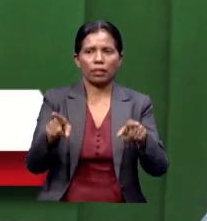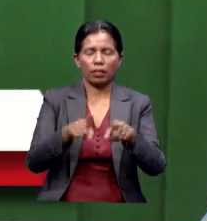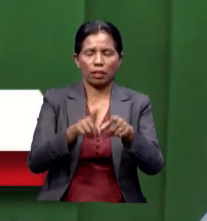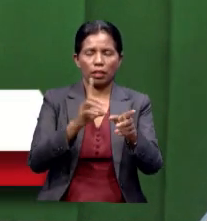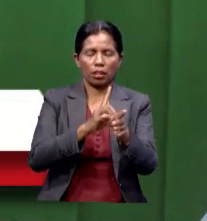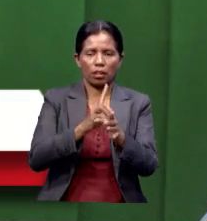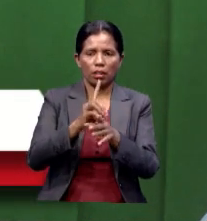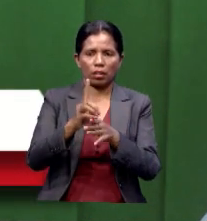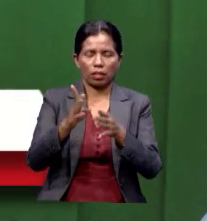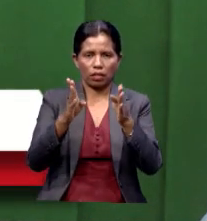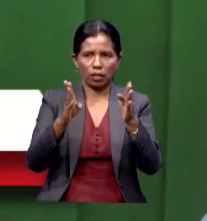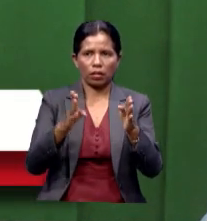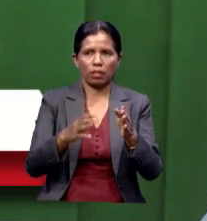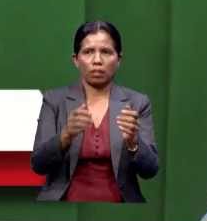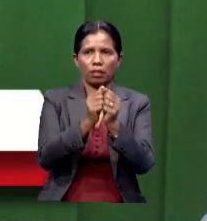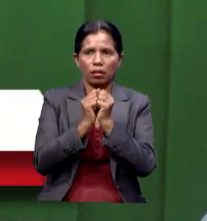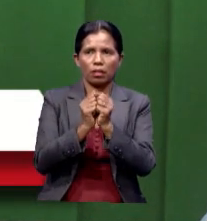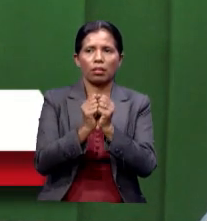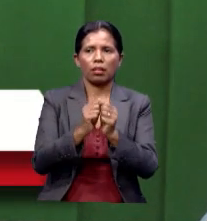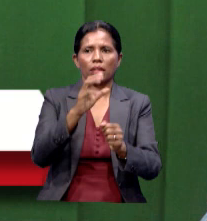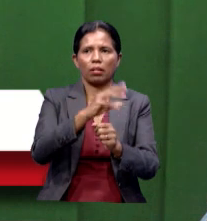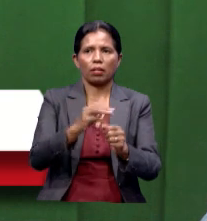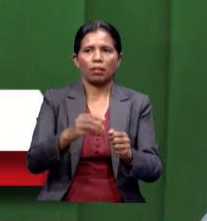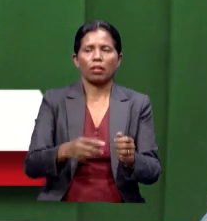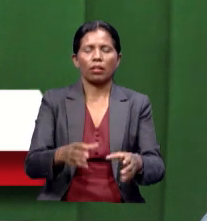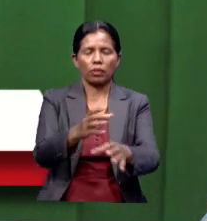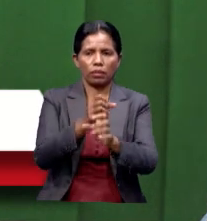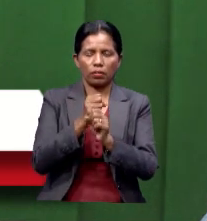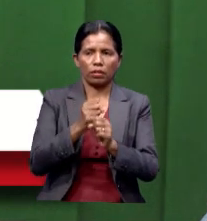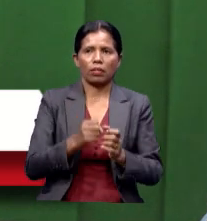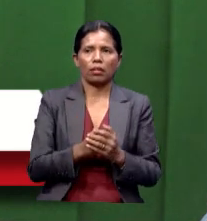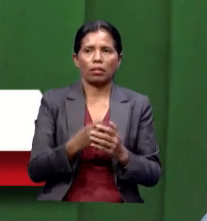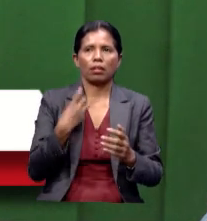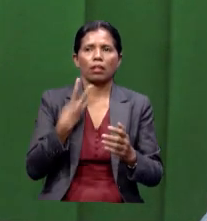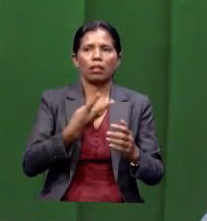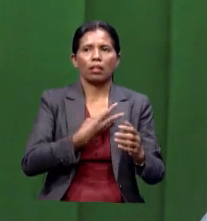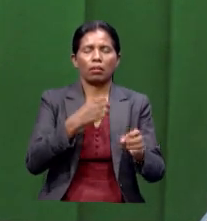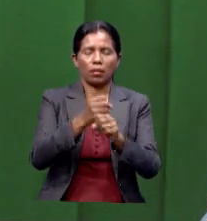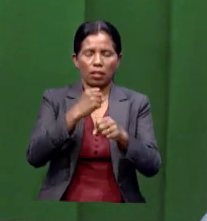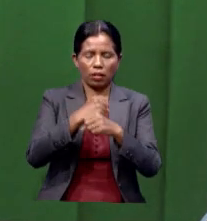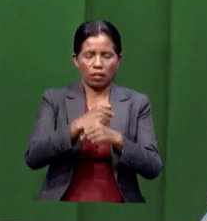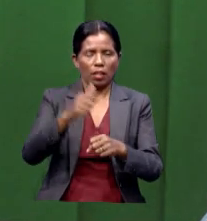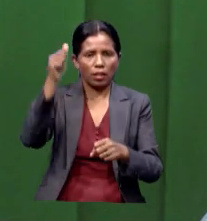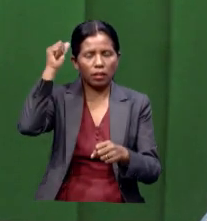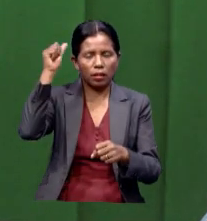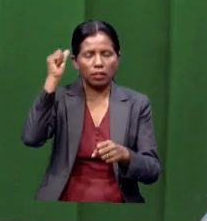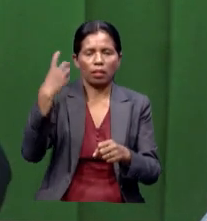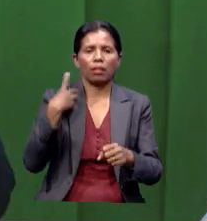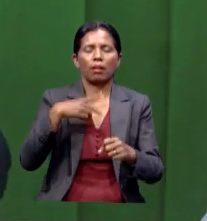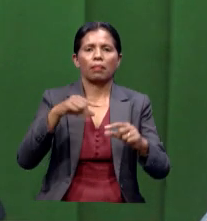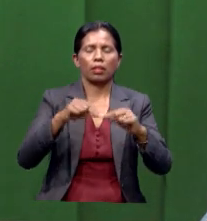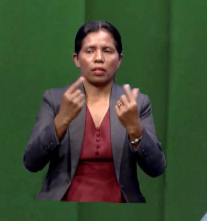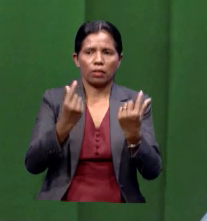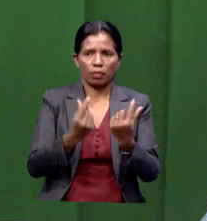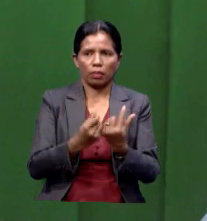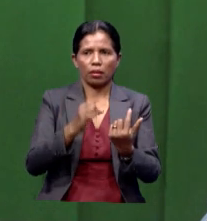dirigente amoto sosial senora ministra atu foti, maka me hal dunia analisa ba amnia ekiparasi, iha